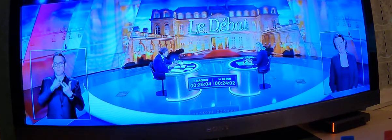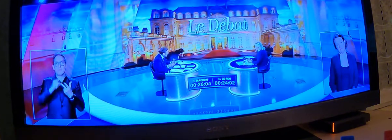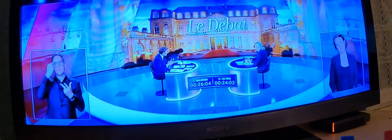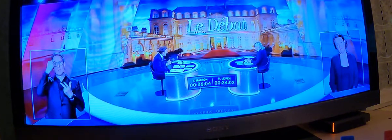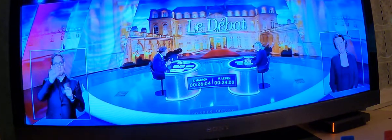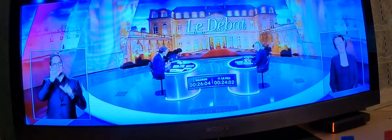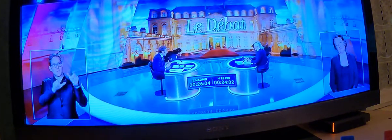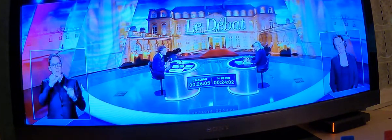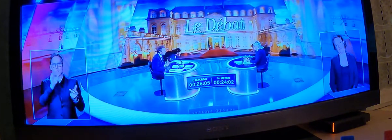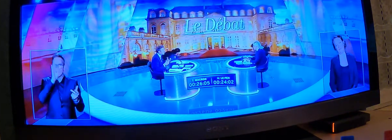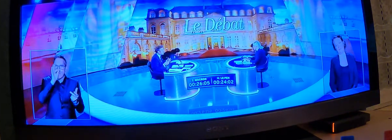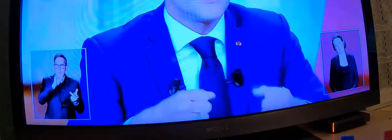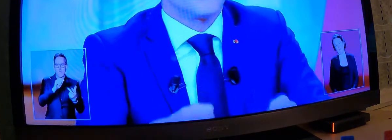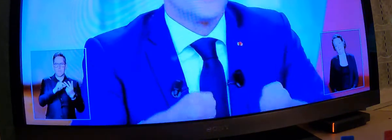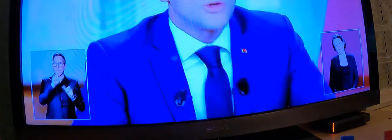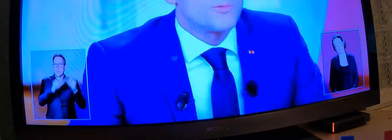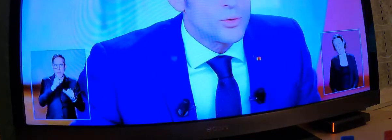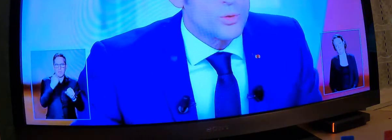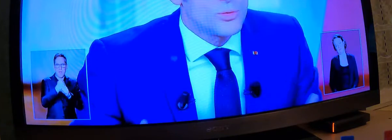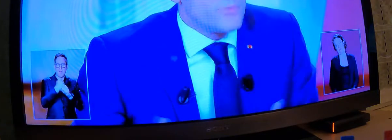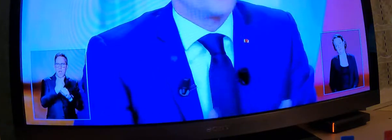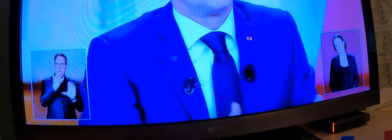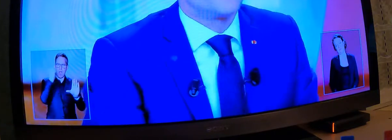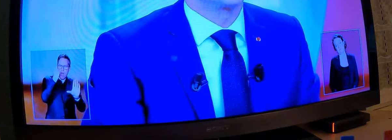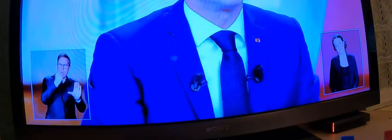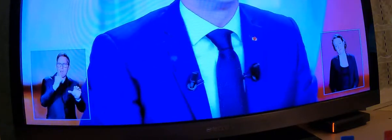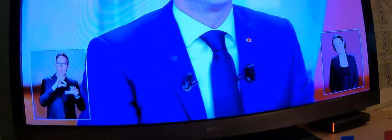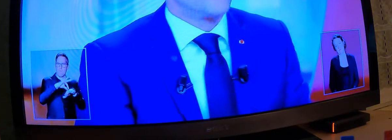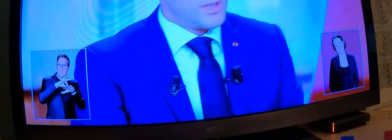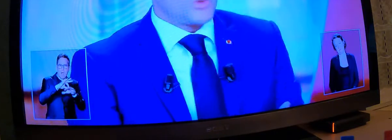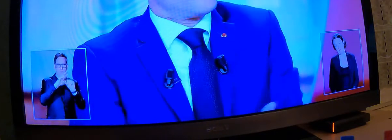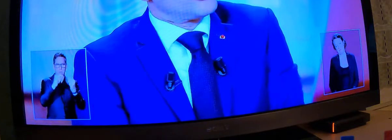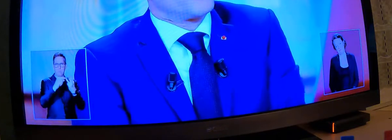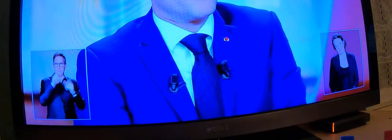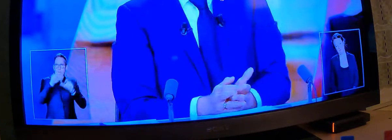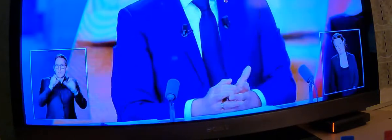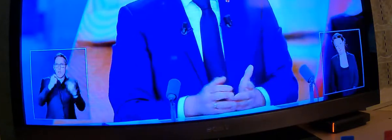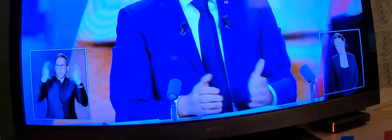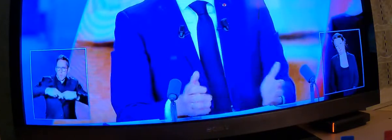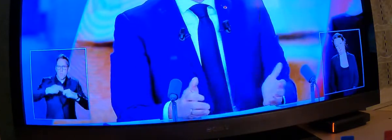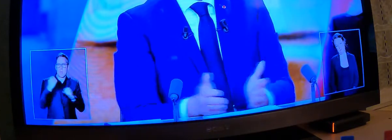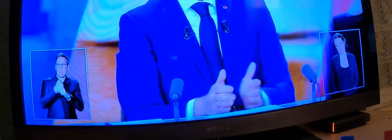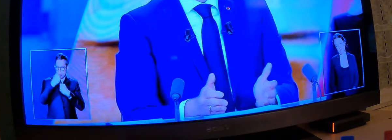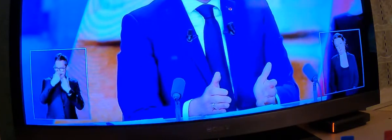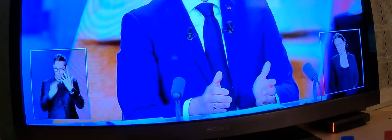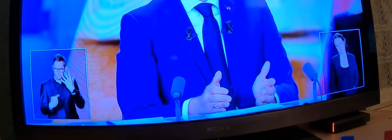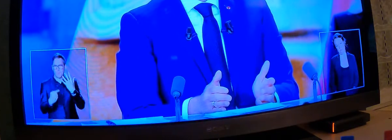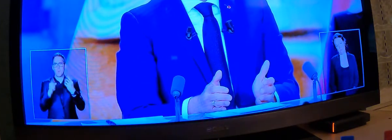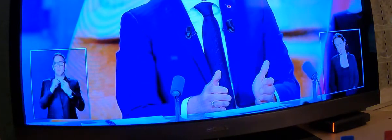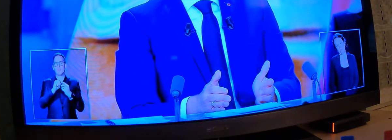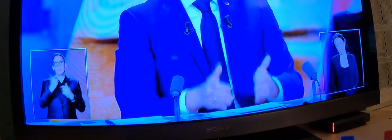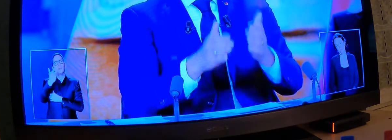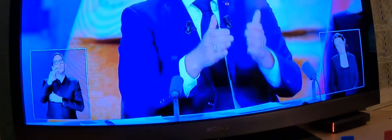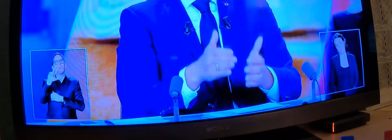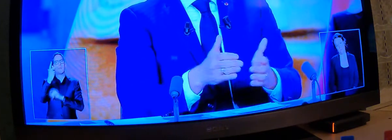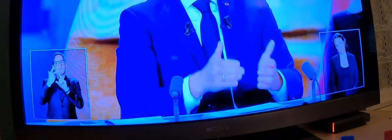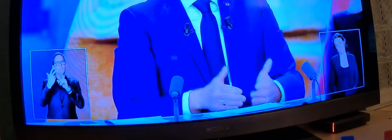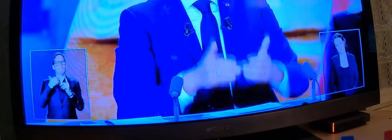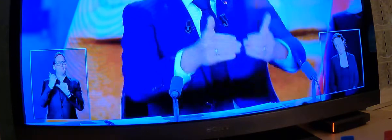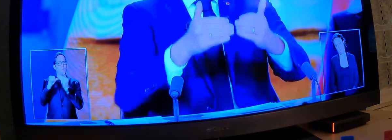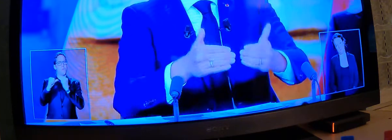pendant les abattoirs, qui travaillent de nuit, transporteurs routiers, il faut qu'ils puissent partir plus tôt. Et trois, il faut supprimer les principaux régimes spéciaux. Et